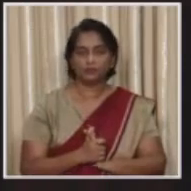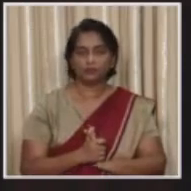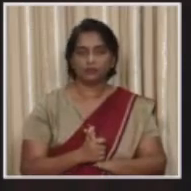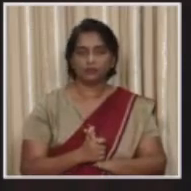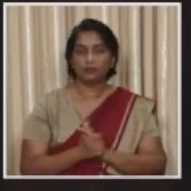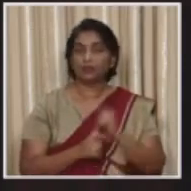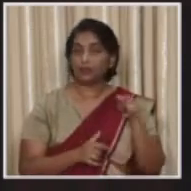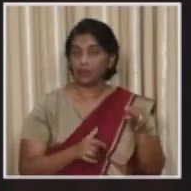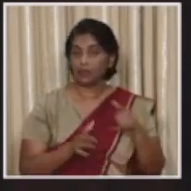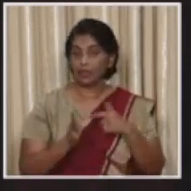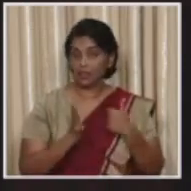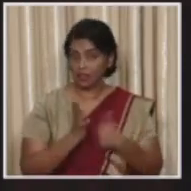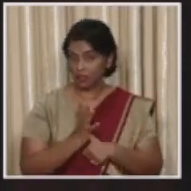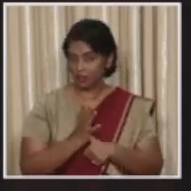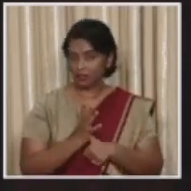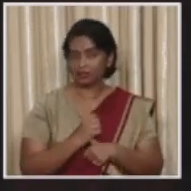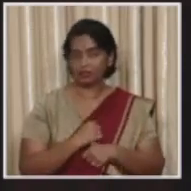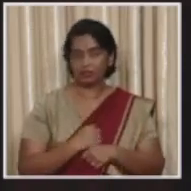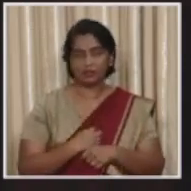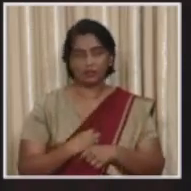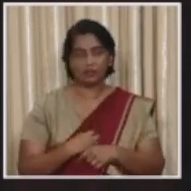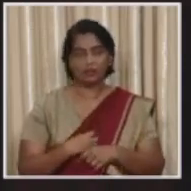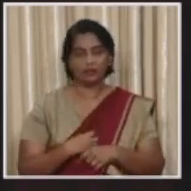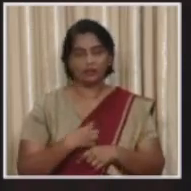තියෙන්නේ. මේ පනත මගින්